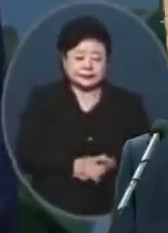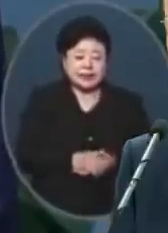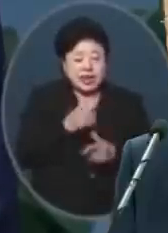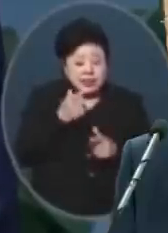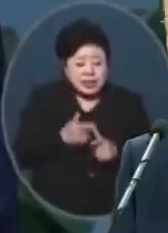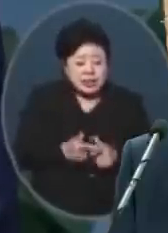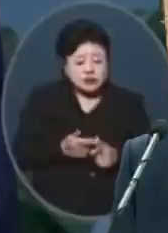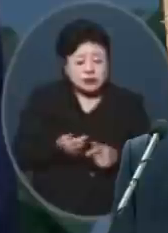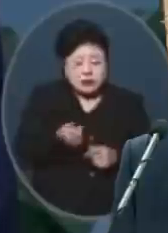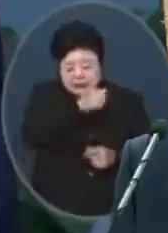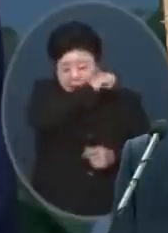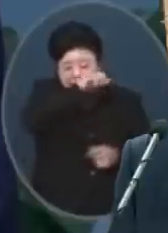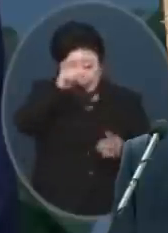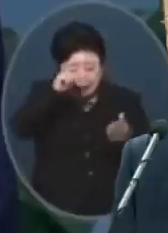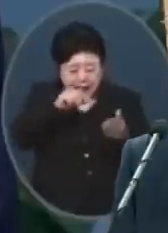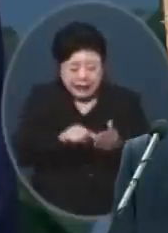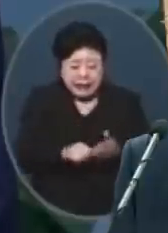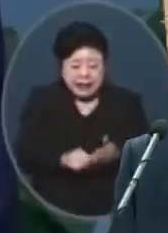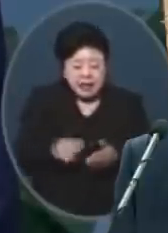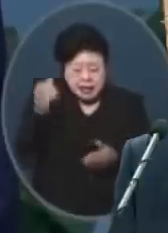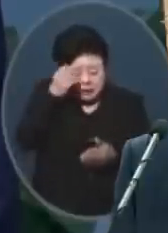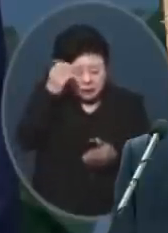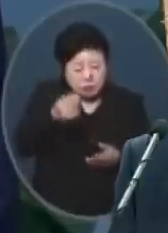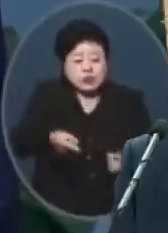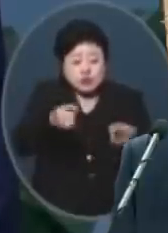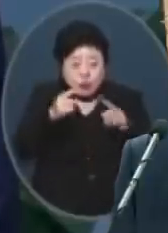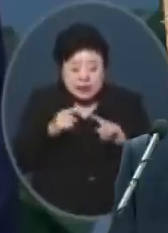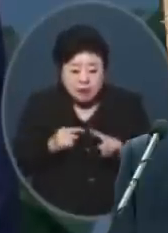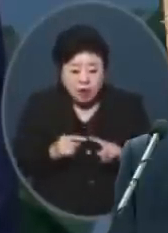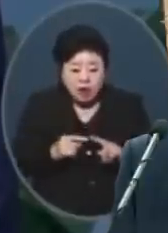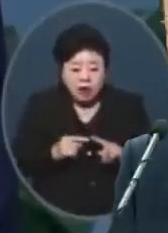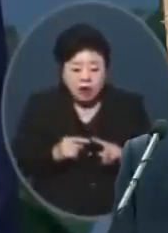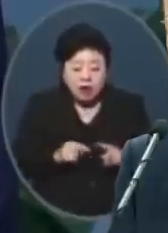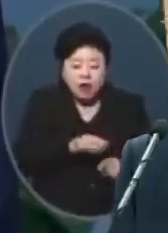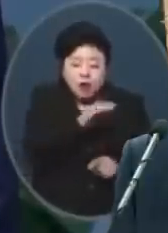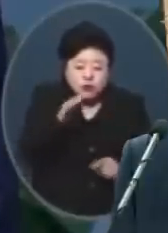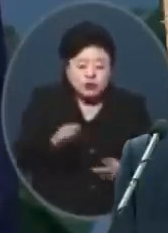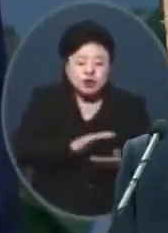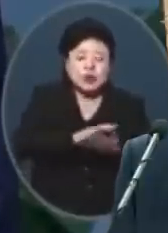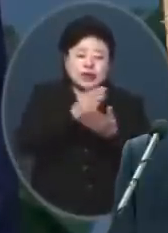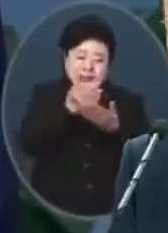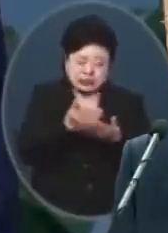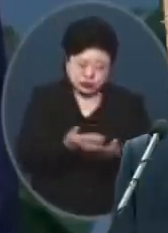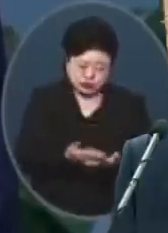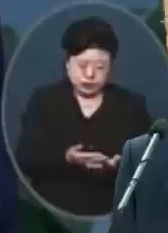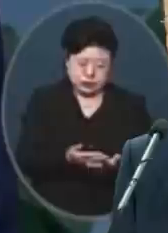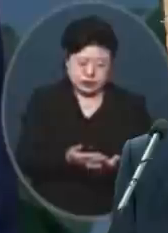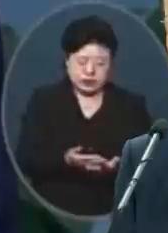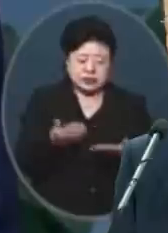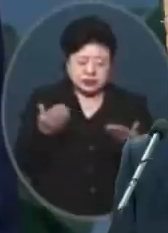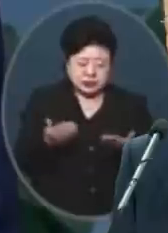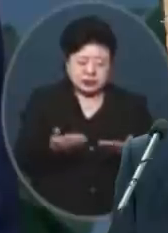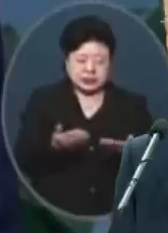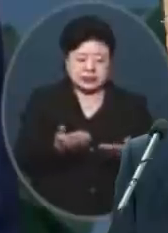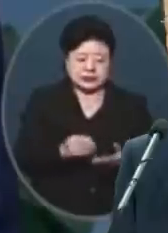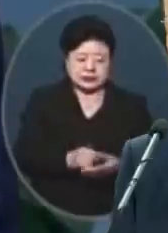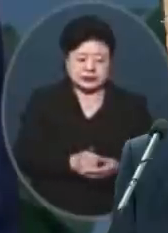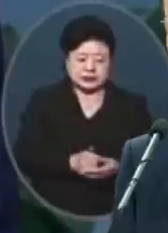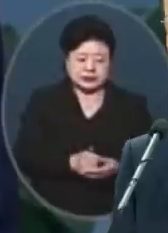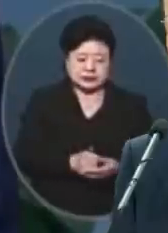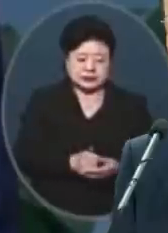예수님의 생명인 생명이 들어와서 우리를 변하시게 주시는 역사를